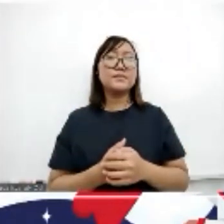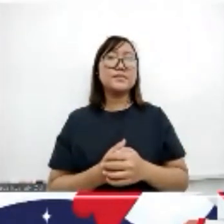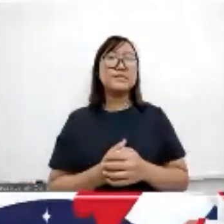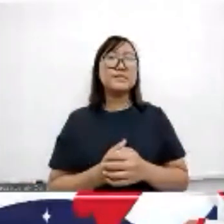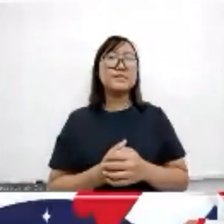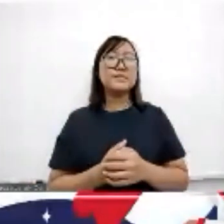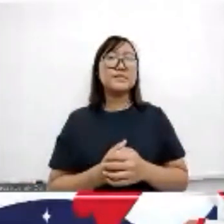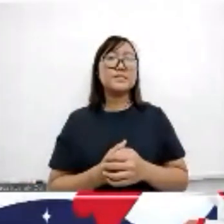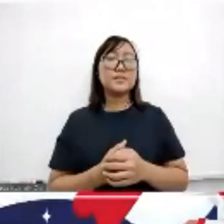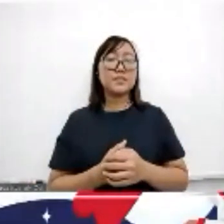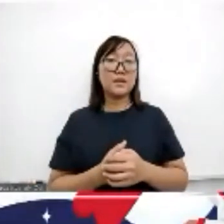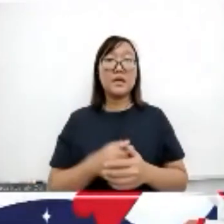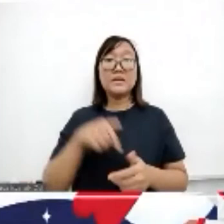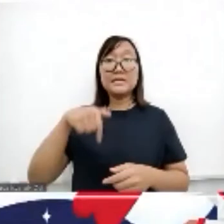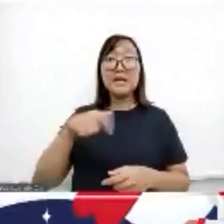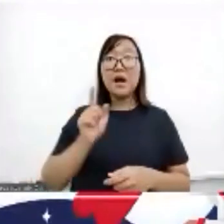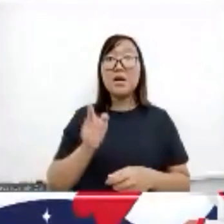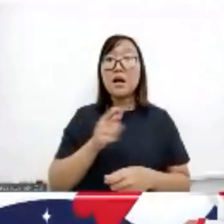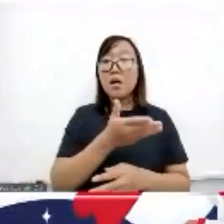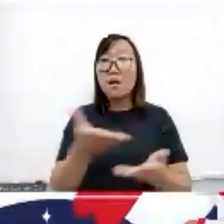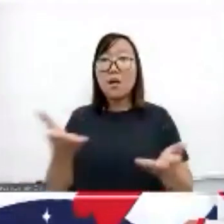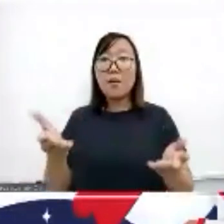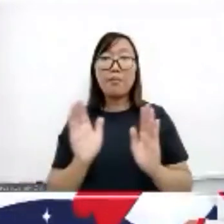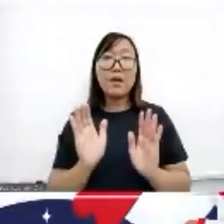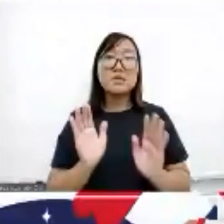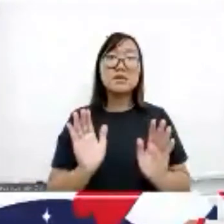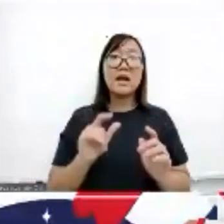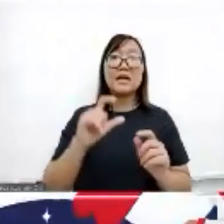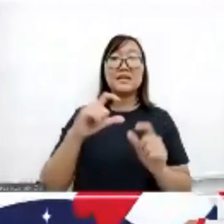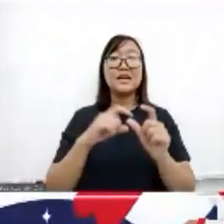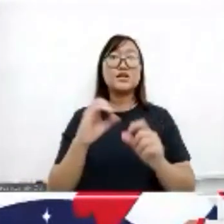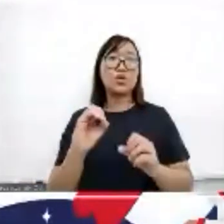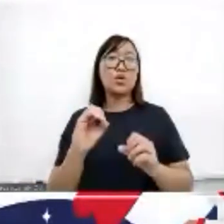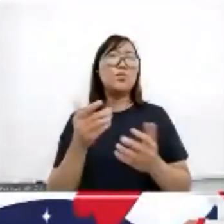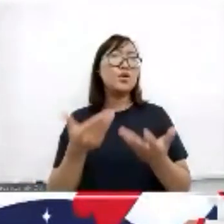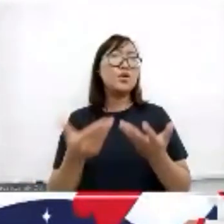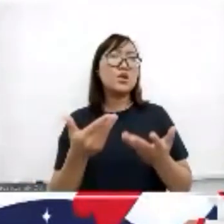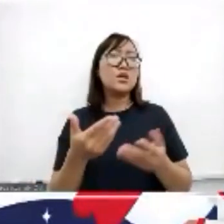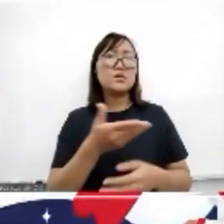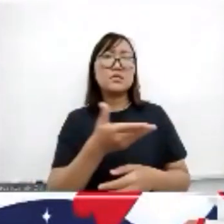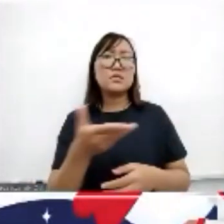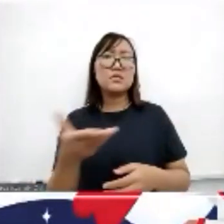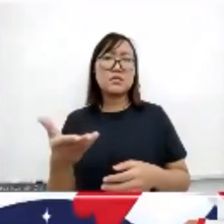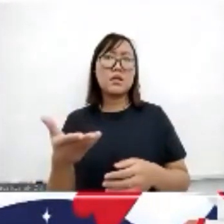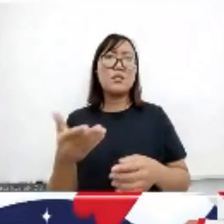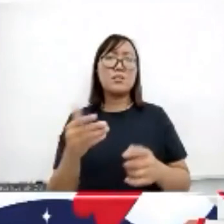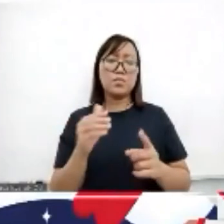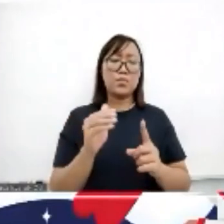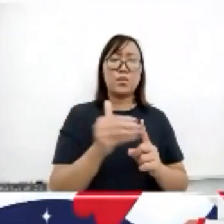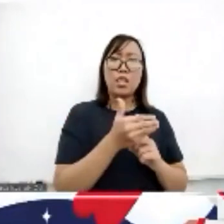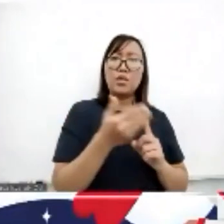CSO mungkin pengen tahu juga setelah protect kira-kira ada pak guyub kira-kira ini sudah sejauh mana gitu